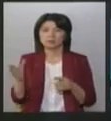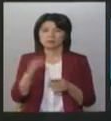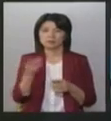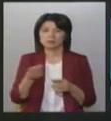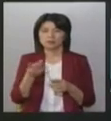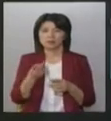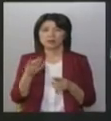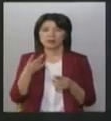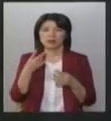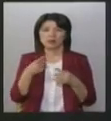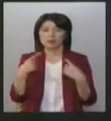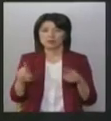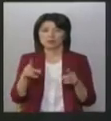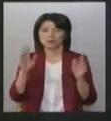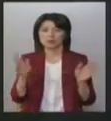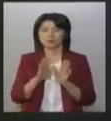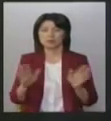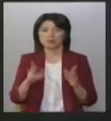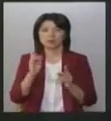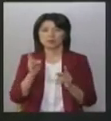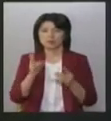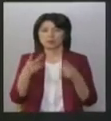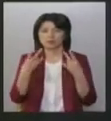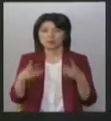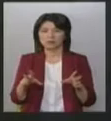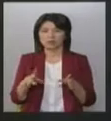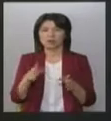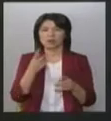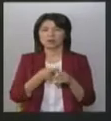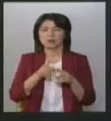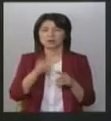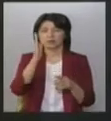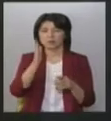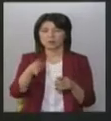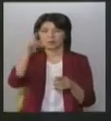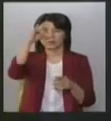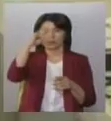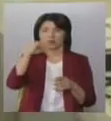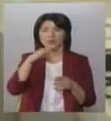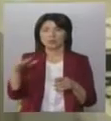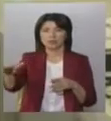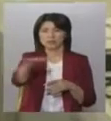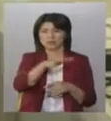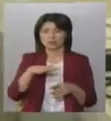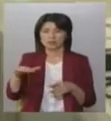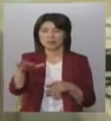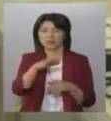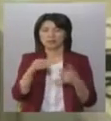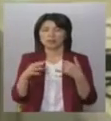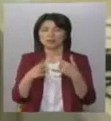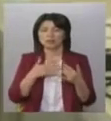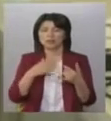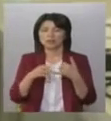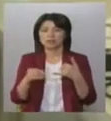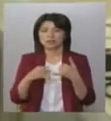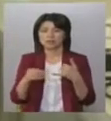керек. Қазақтың қазақылығы, қазақтың келешегі, оның барлығы осы шерімен шаттығын қақ бөліскен